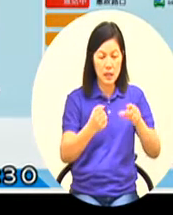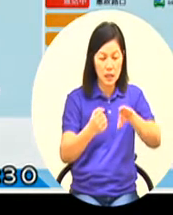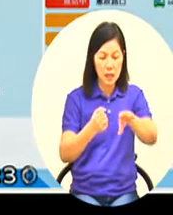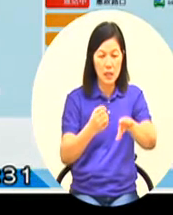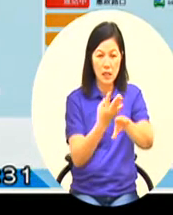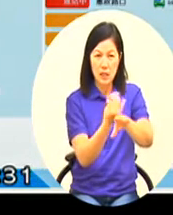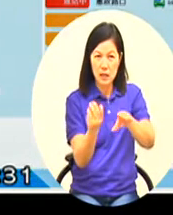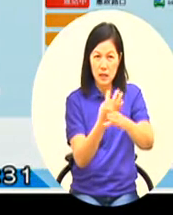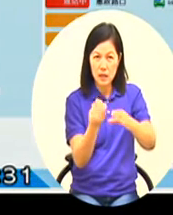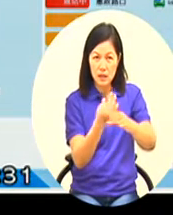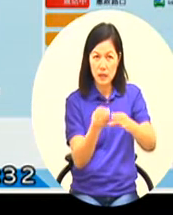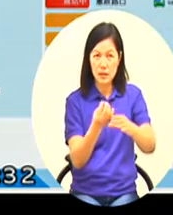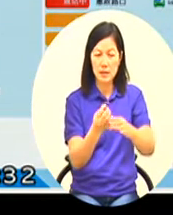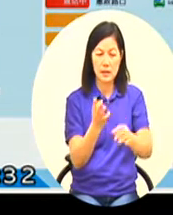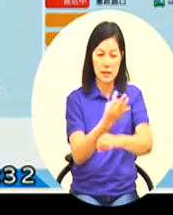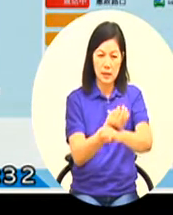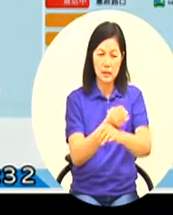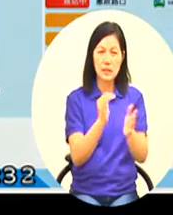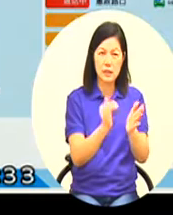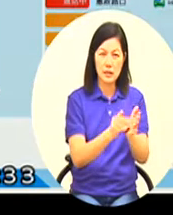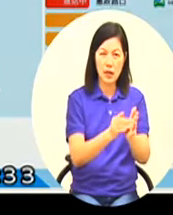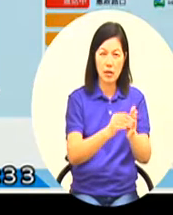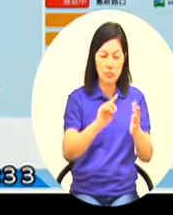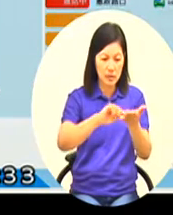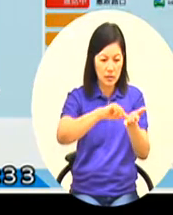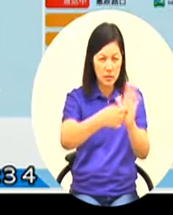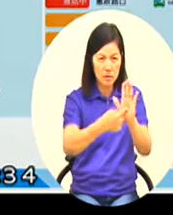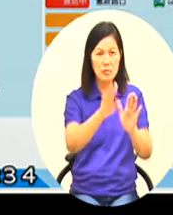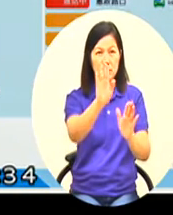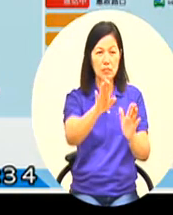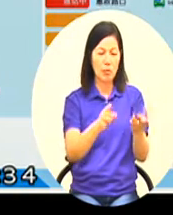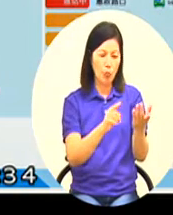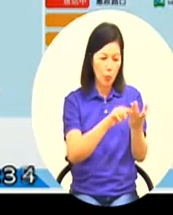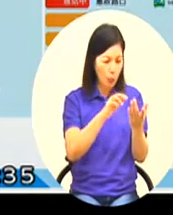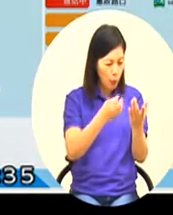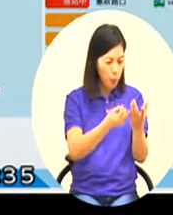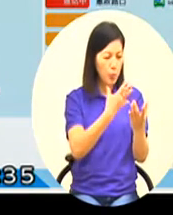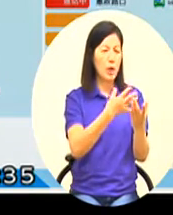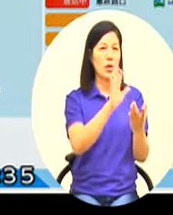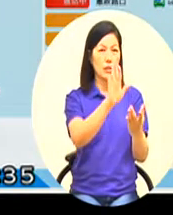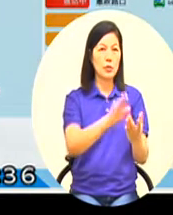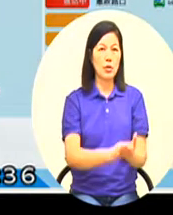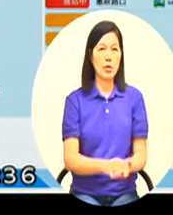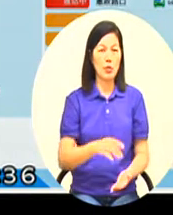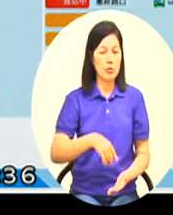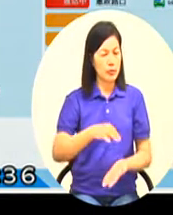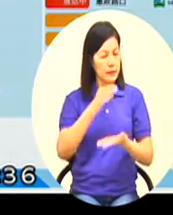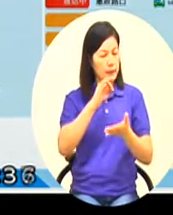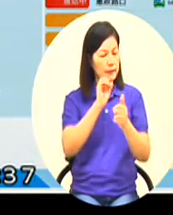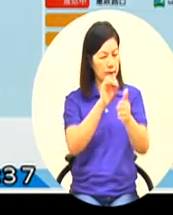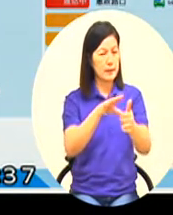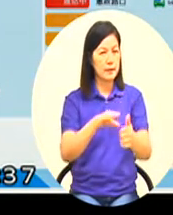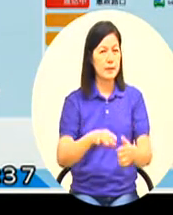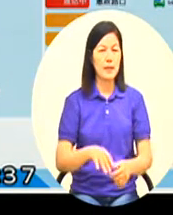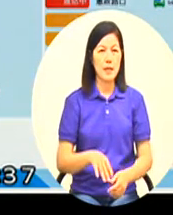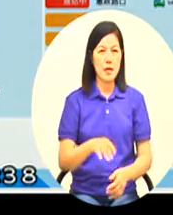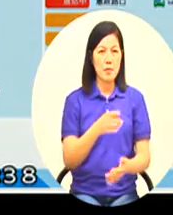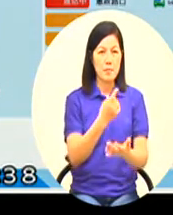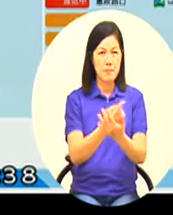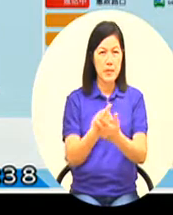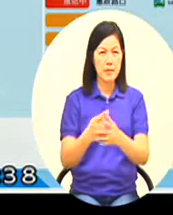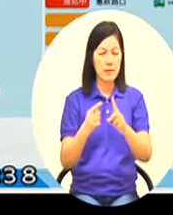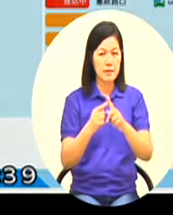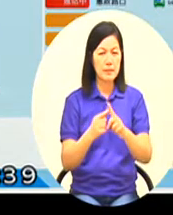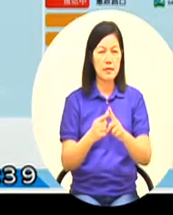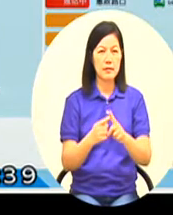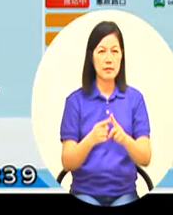码，而且几点到都有很清楚的显示。我感觉这是我要打咱局长建议的，因为每个人吼，大家都